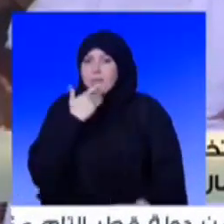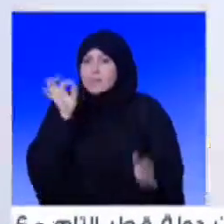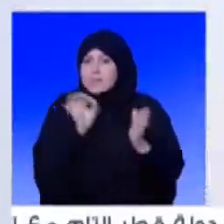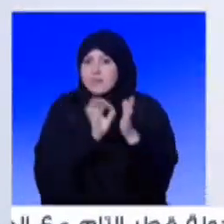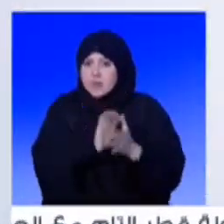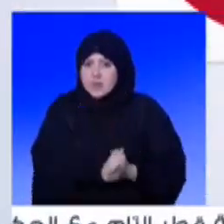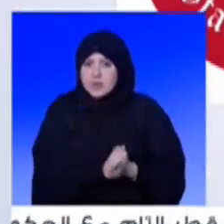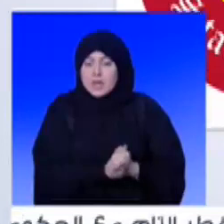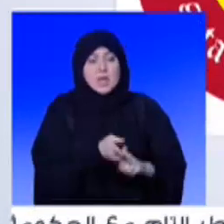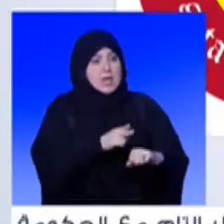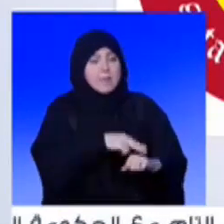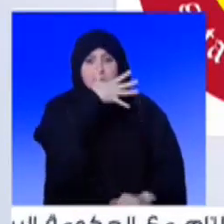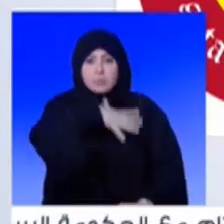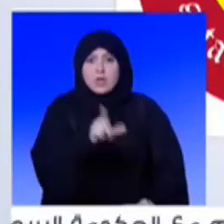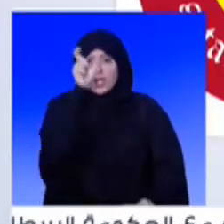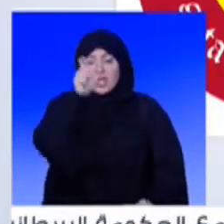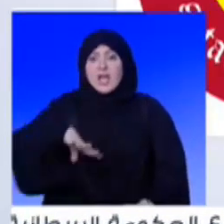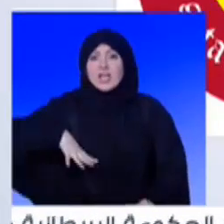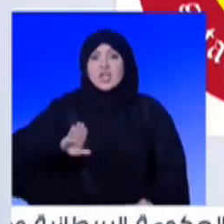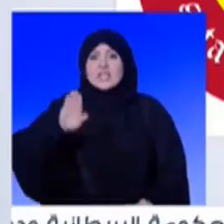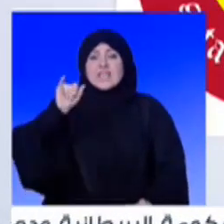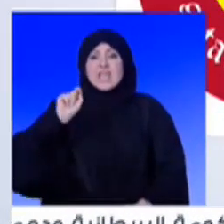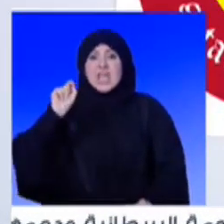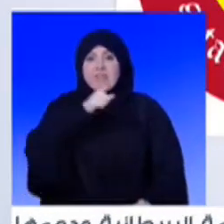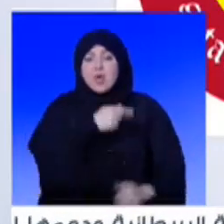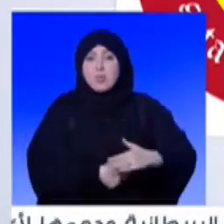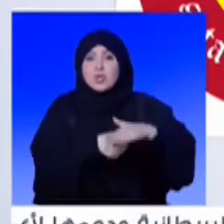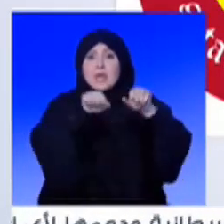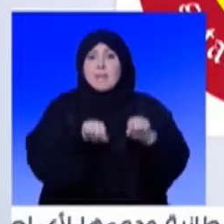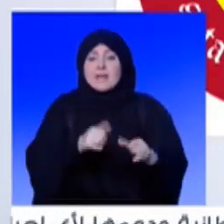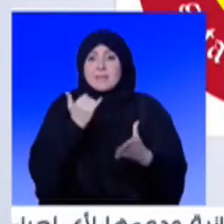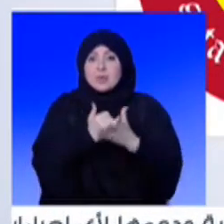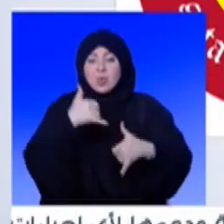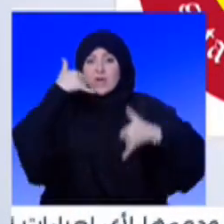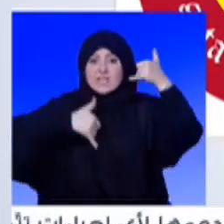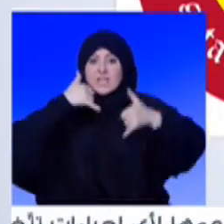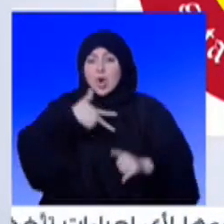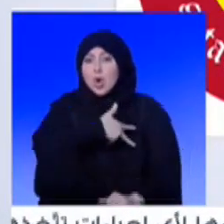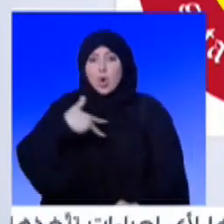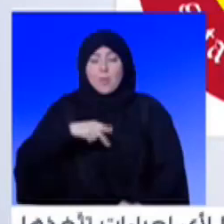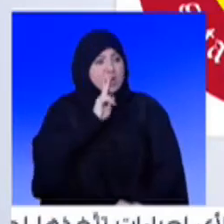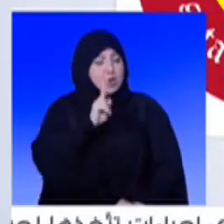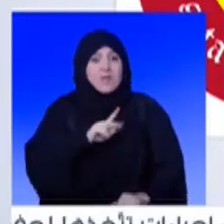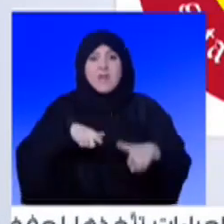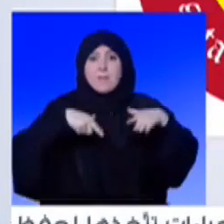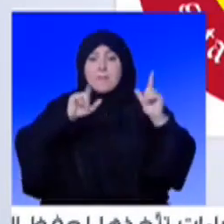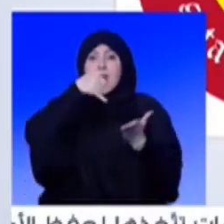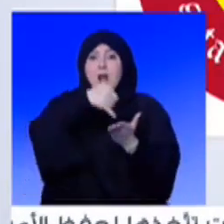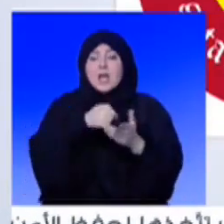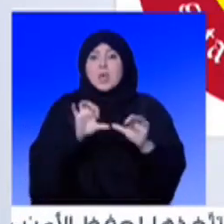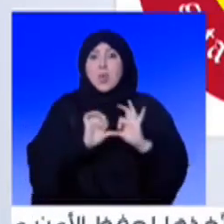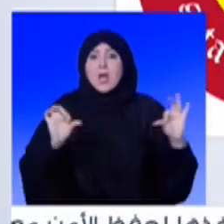الله وقد صرح سعاده الشيخ سيف بن احمد ال ثاني مدير مكتب الاتصال الحكومي بان موقع وكاله الانباء القطريه